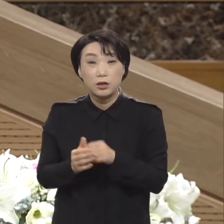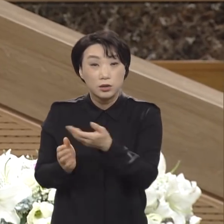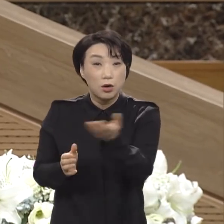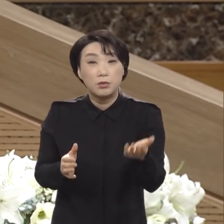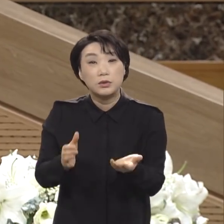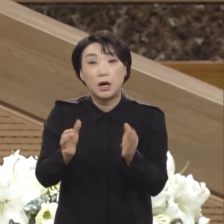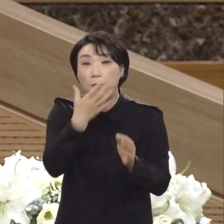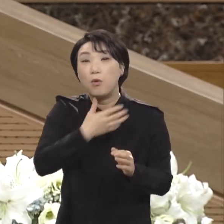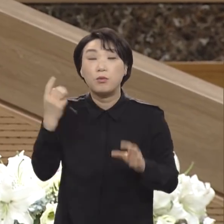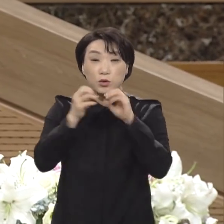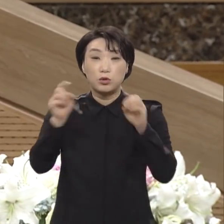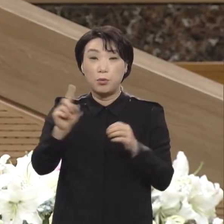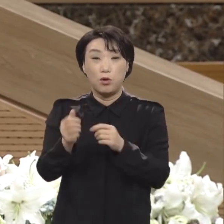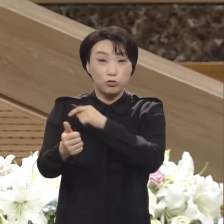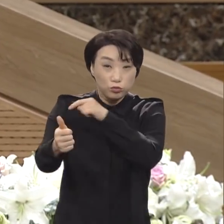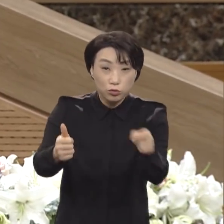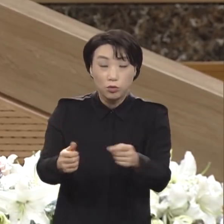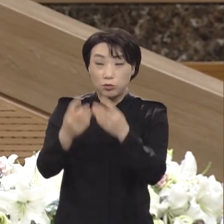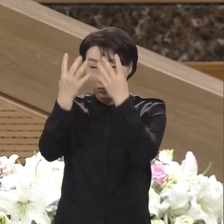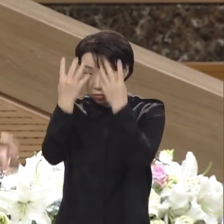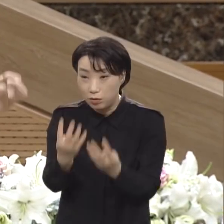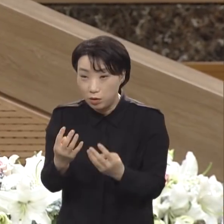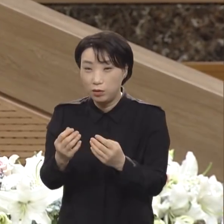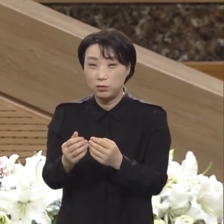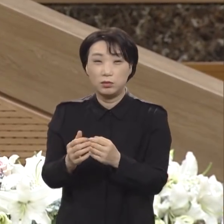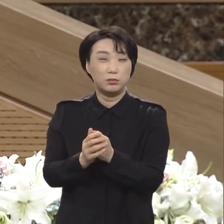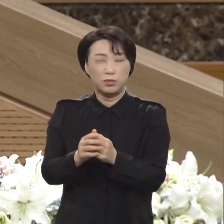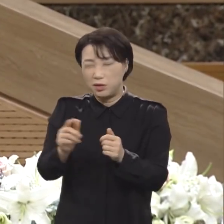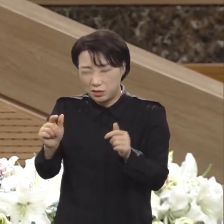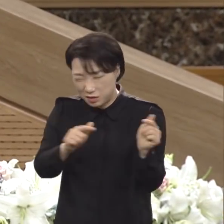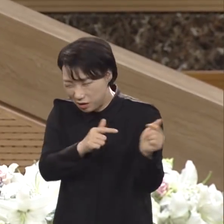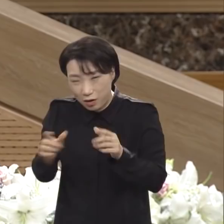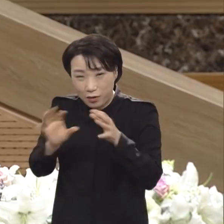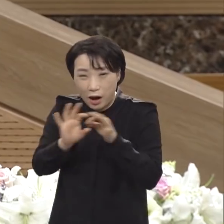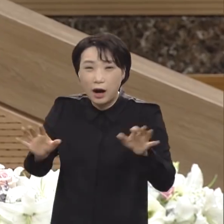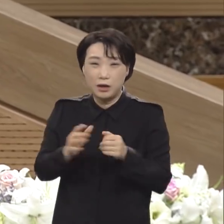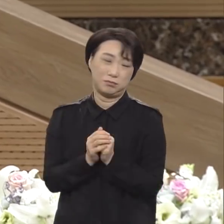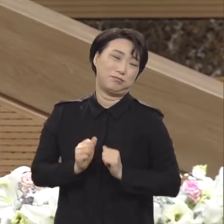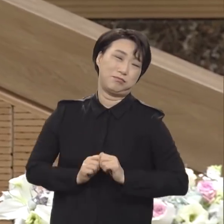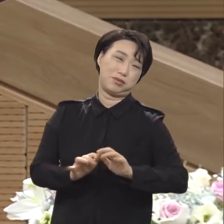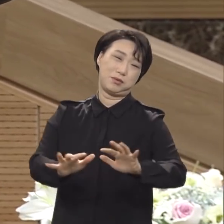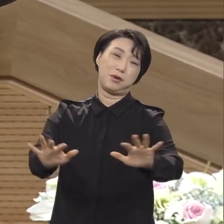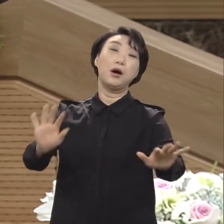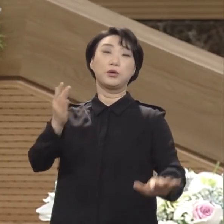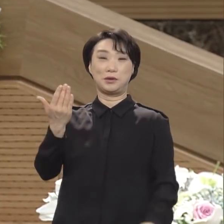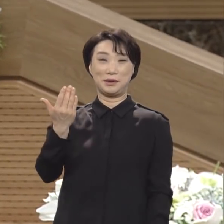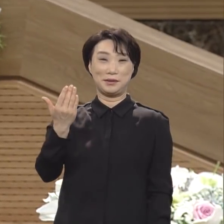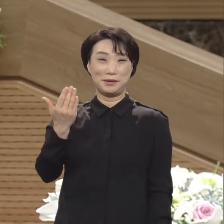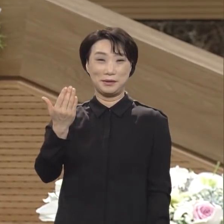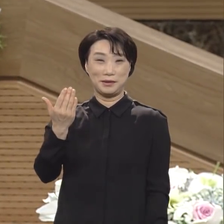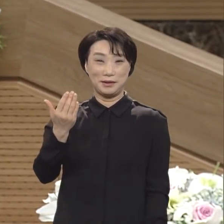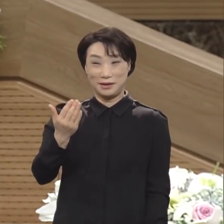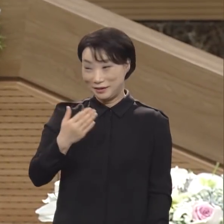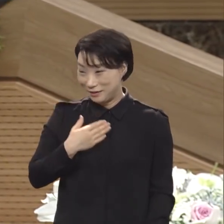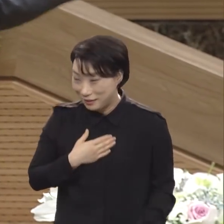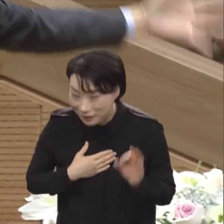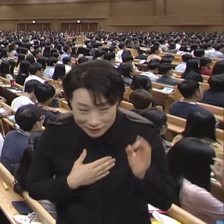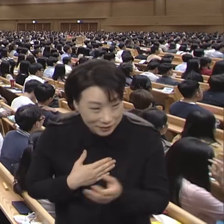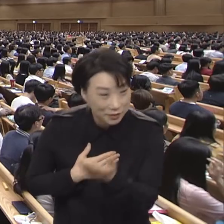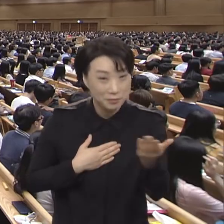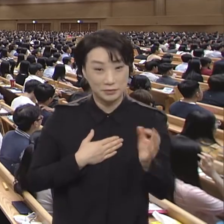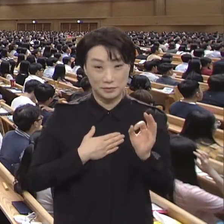못하고 가로막고 오게 가둬도 여전히 불꽃처럼 피어나더라 이 말이에요. 이해가